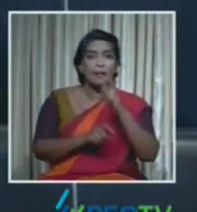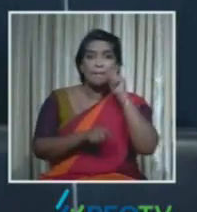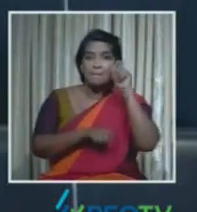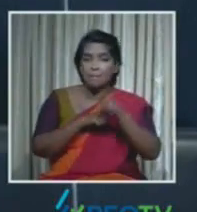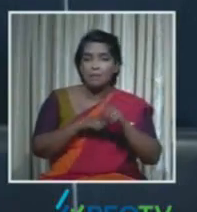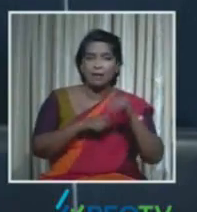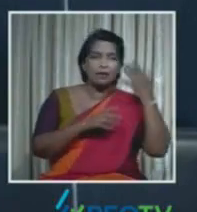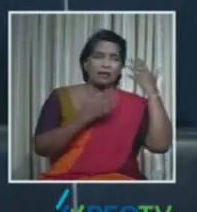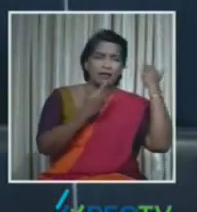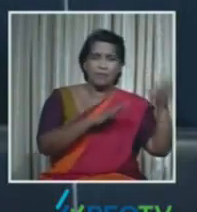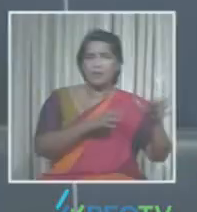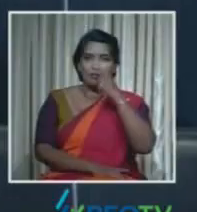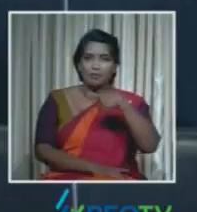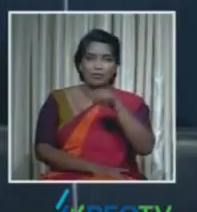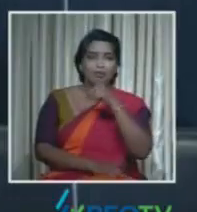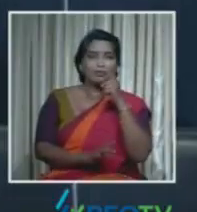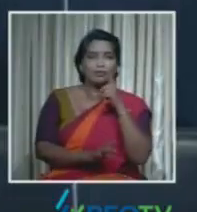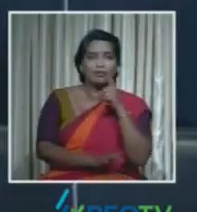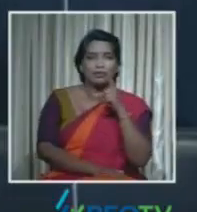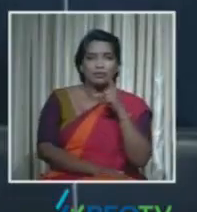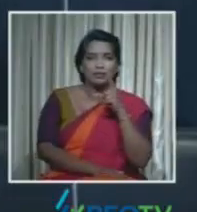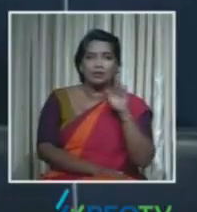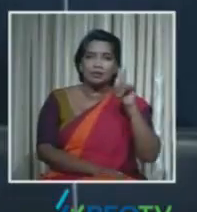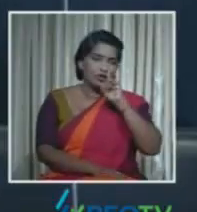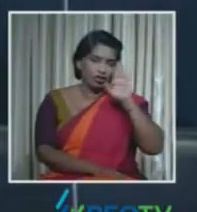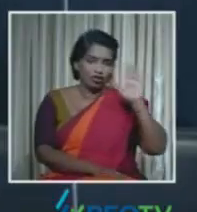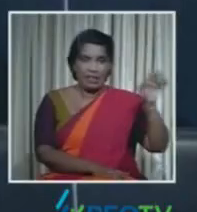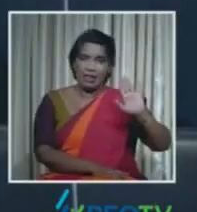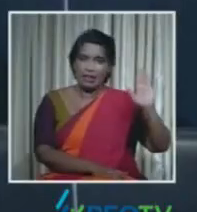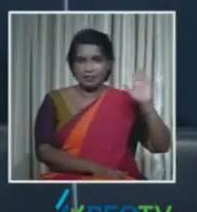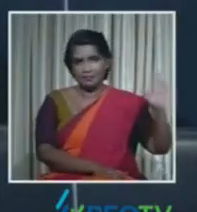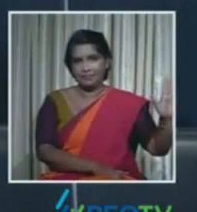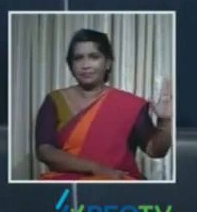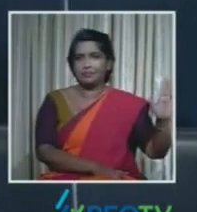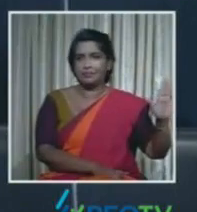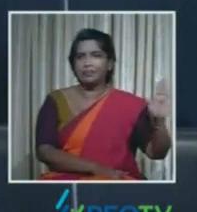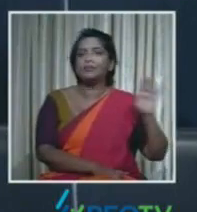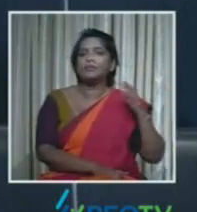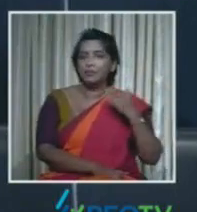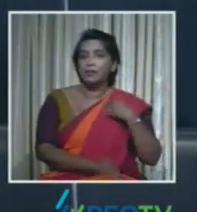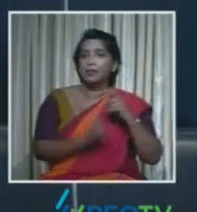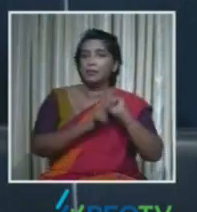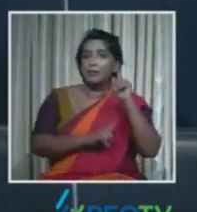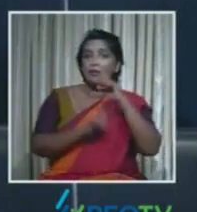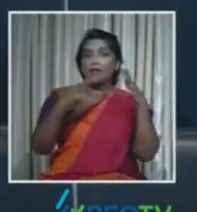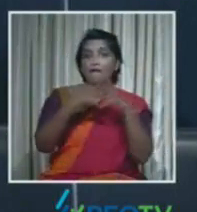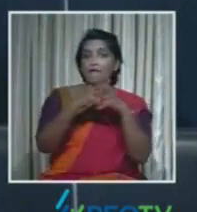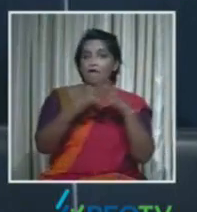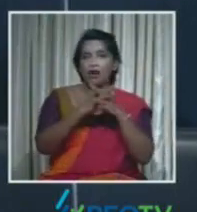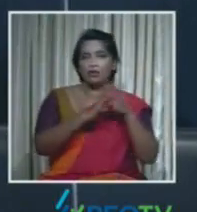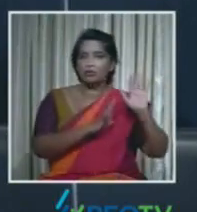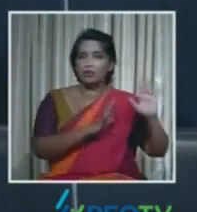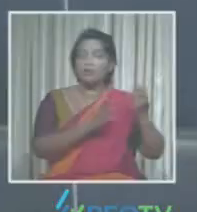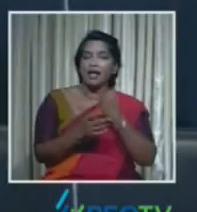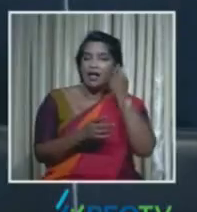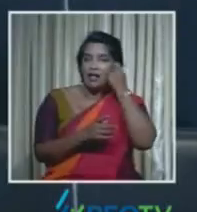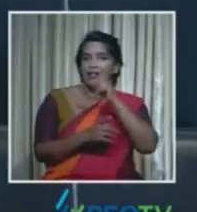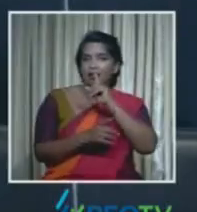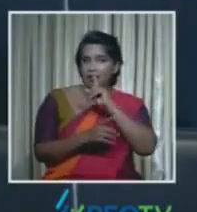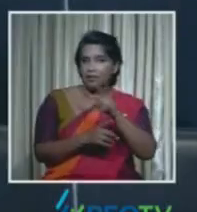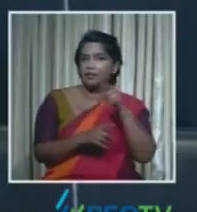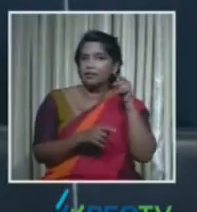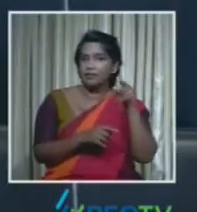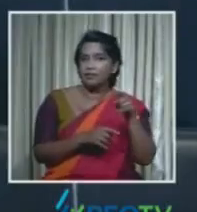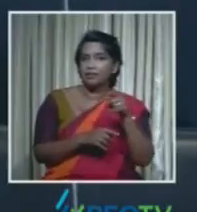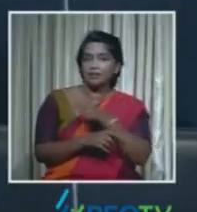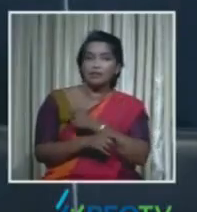පැත්තත් එපා වෙලා ඒ පැත්තත් එපා වෙලා ඔබතුමාට නොඑන්න පුළුවන් අපි මේ මුළු පාර්ලිමේන්තුව වාසුදේව හැර අනික මැතිතුමා හැර අපි අපකොණ්ඩ බයින ඉතින් මැතිතුමා